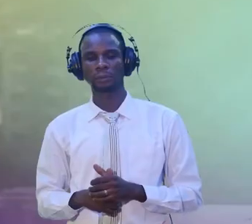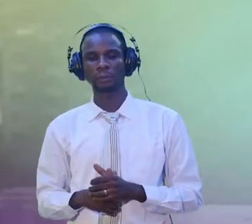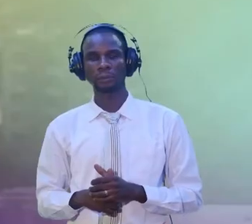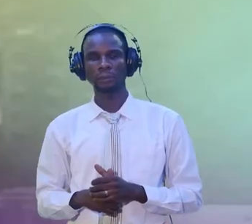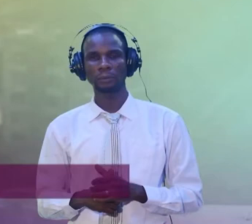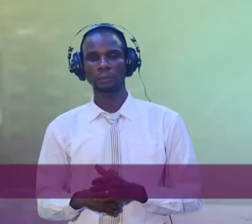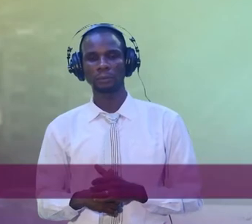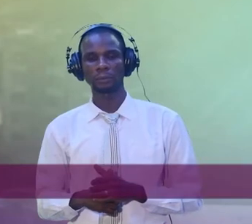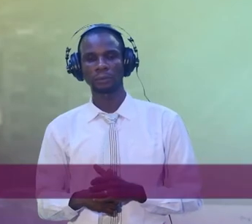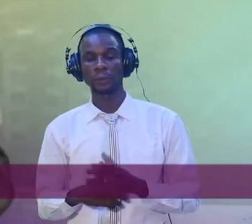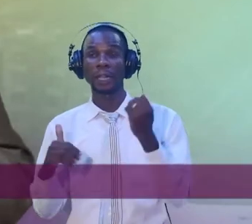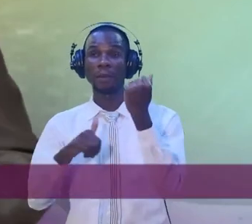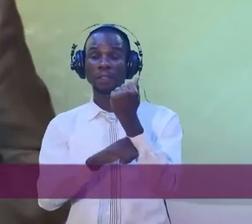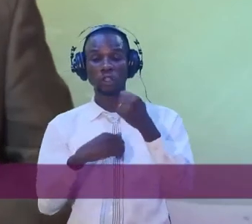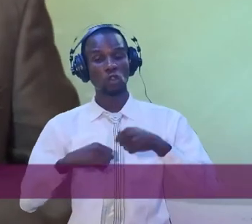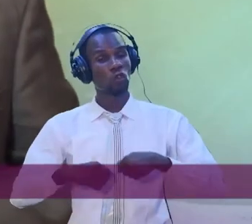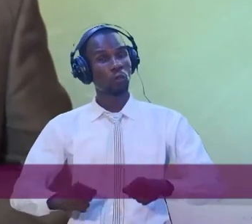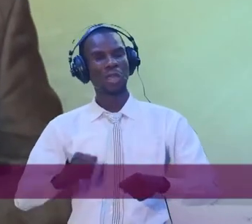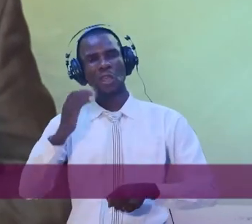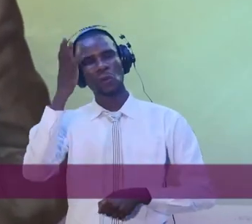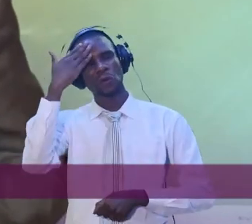Moja Mambo ya Nyakati 10:13.